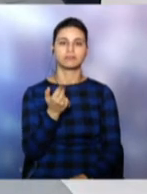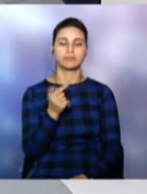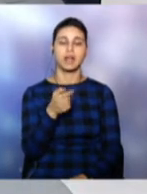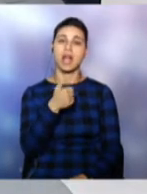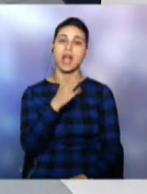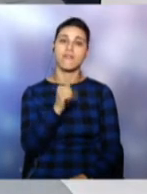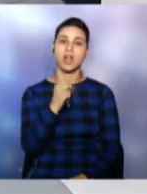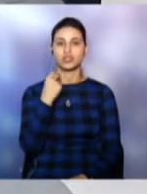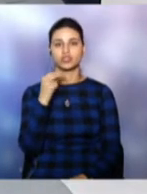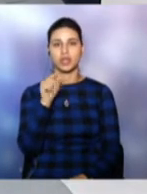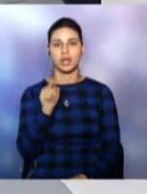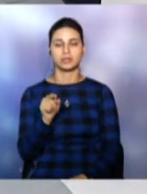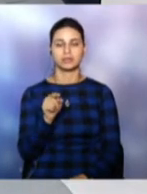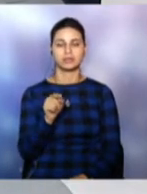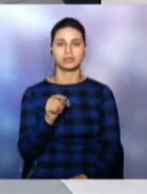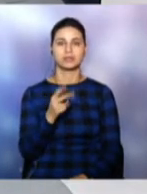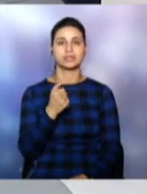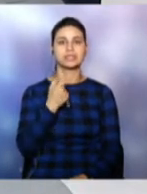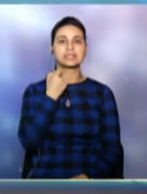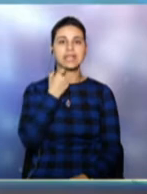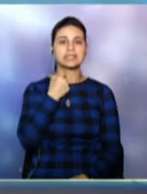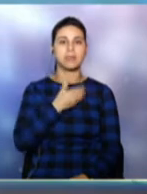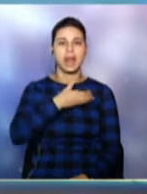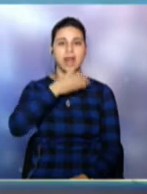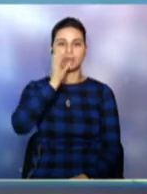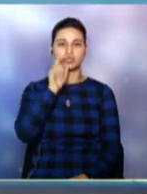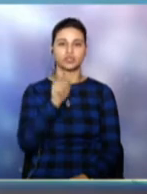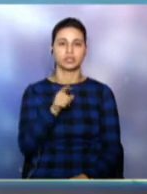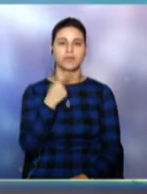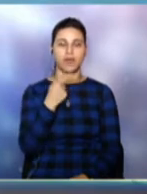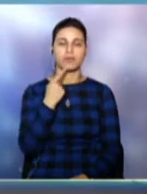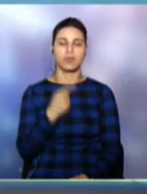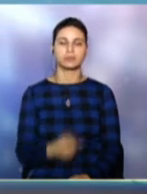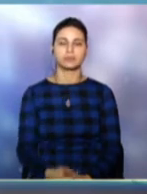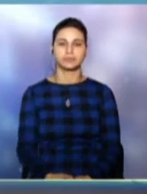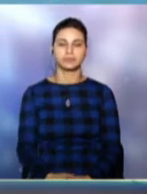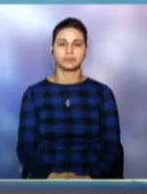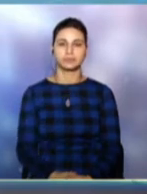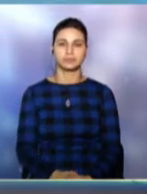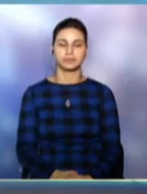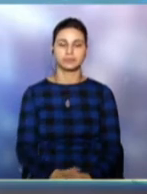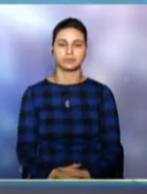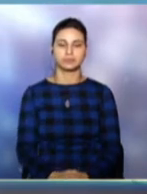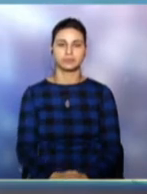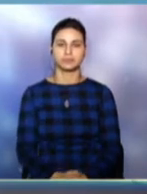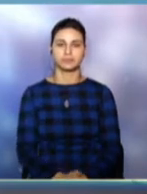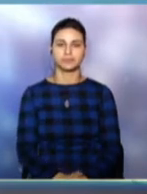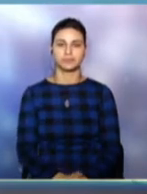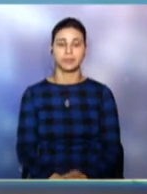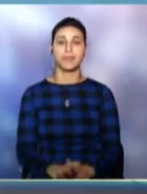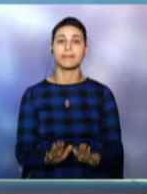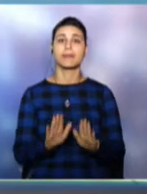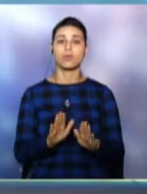ყავა ან ჩაი ხო აი ეს სასმელები აი სასმელებში არსებული მოკლედ კოფეინი და თუ მხოლოდ